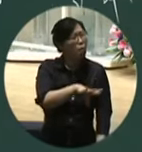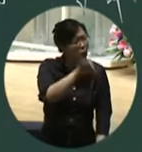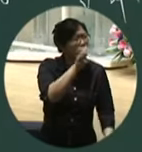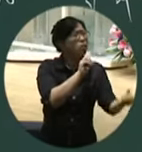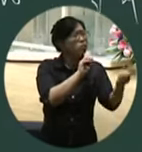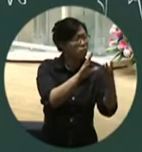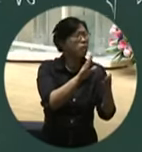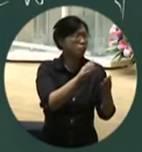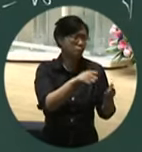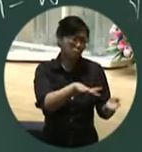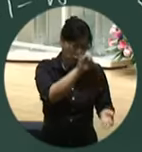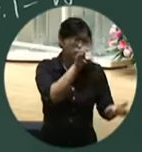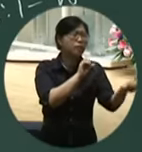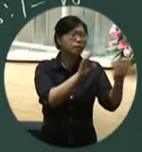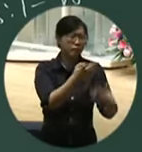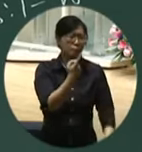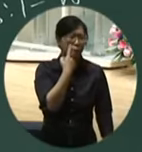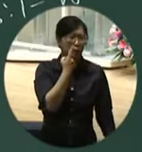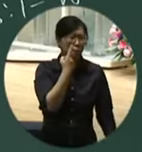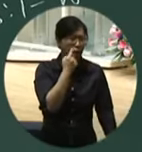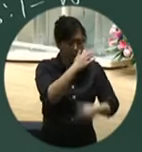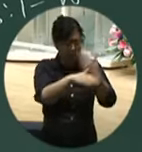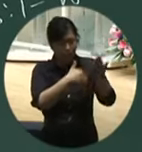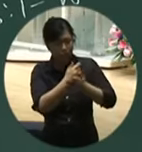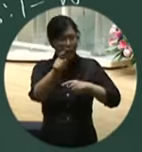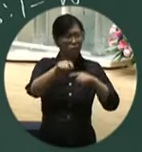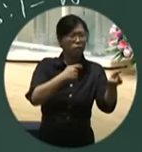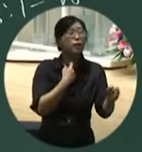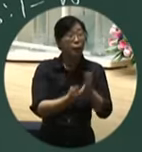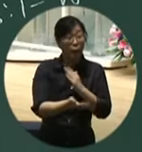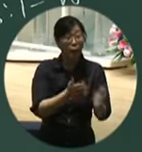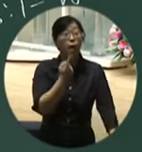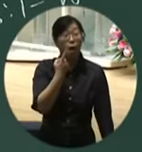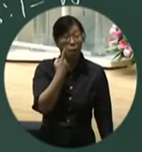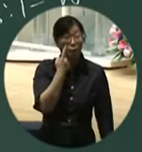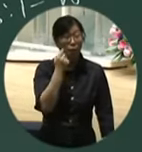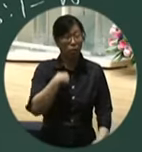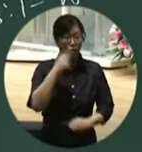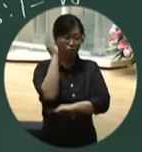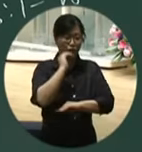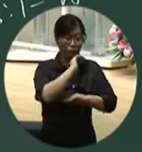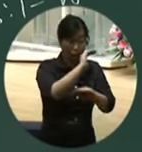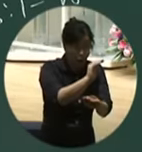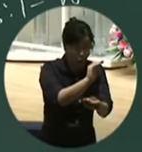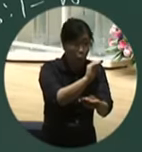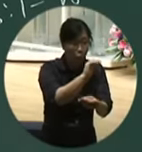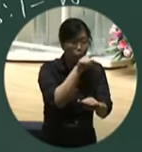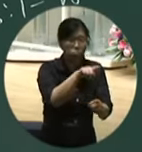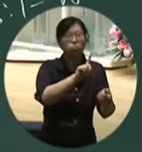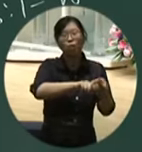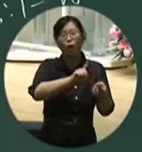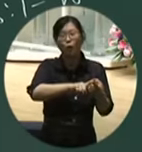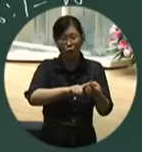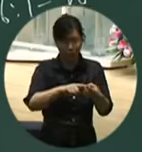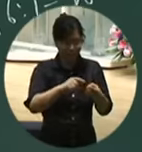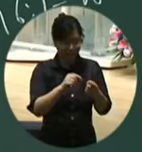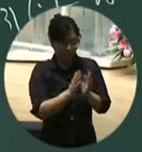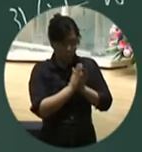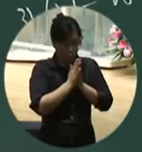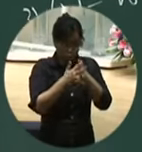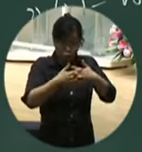first receive answers. 하나님의 역사가 뭔지 알아야 돼요. And you must truly see what the work of God is. 핵심에는 그냥 오면 안 돼요.